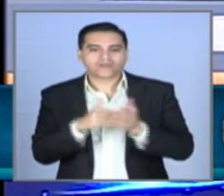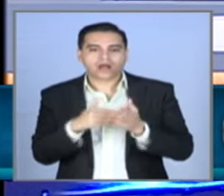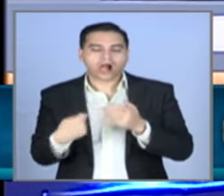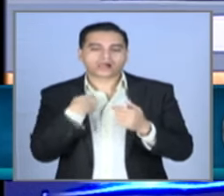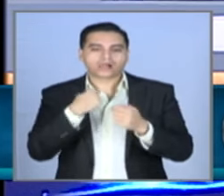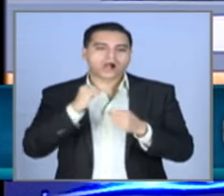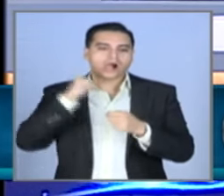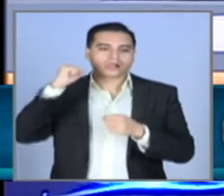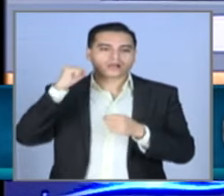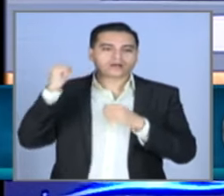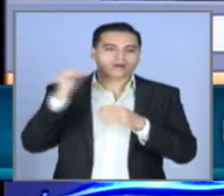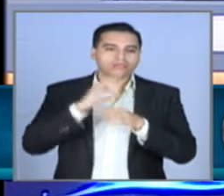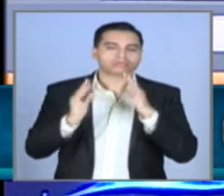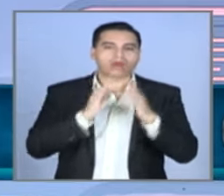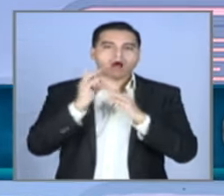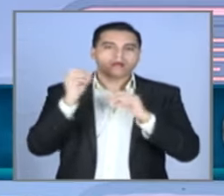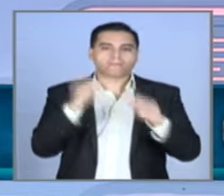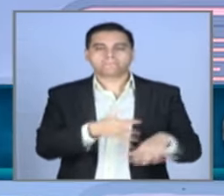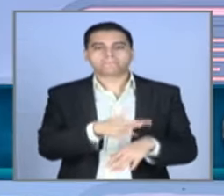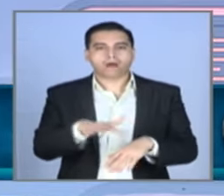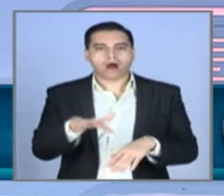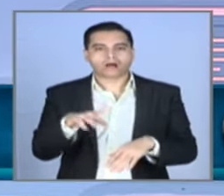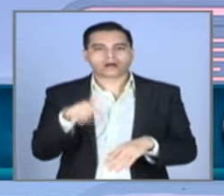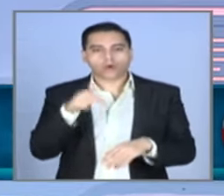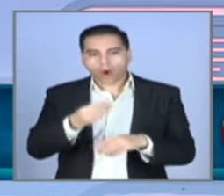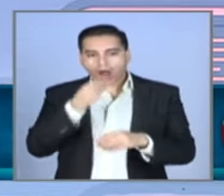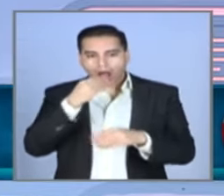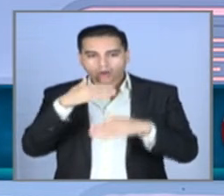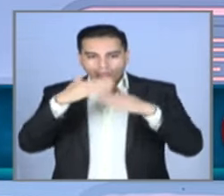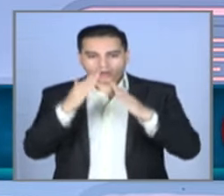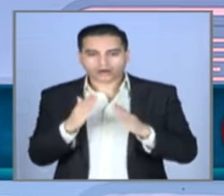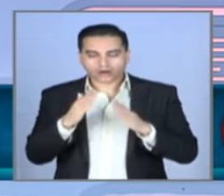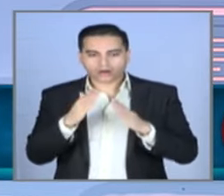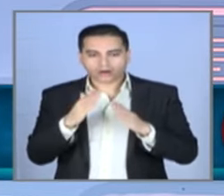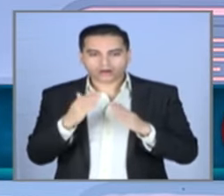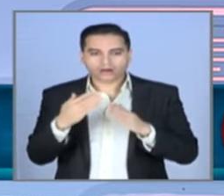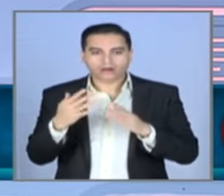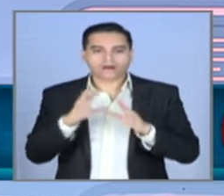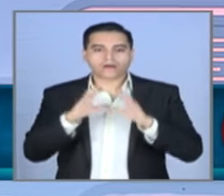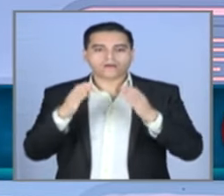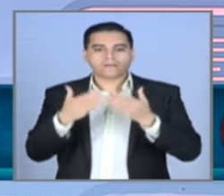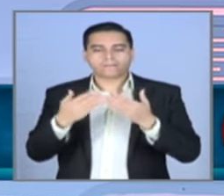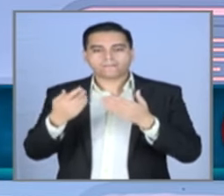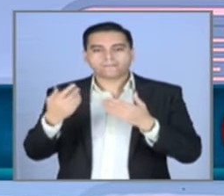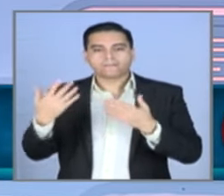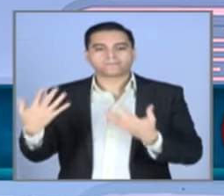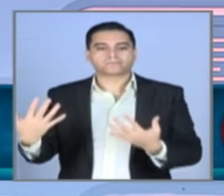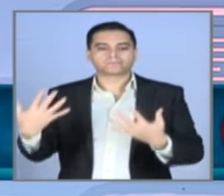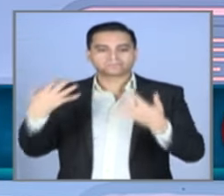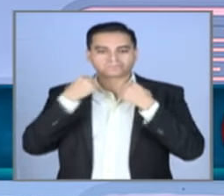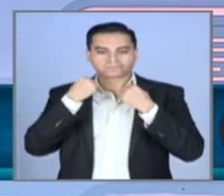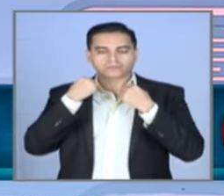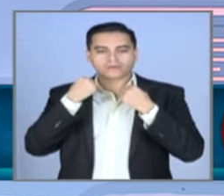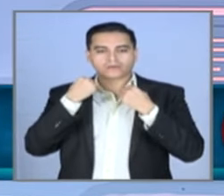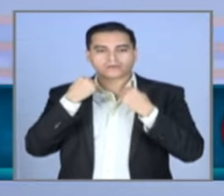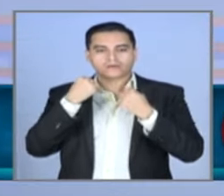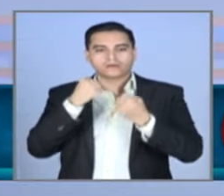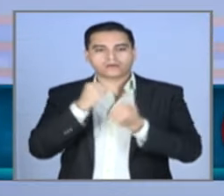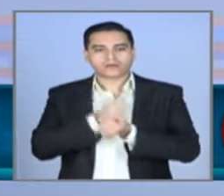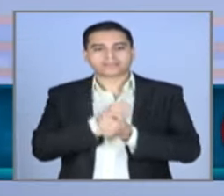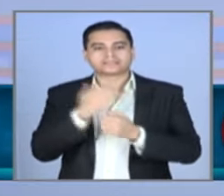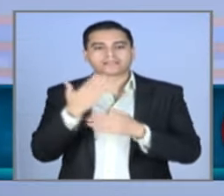في مايو 1250 وهو بيفطر في الخيمة هجم عليه مجموعة من المماليك لأن